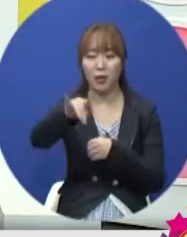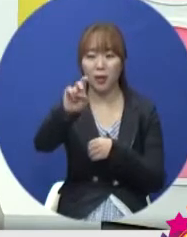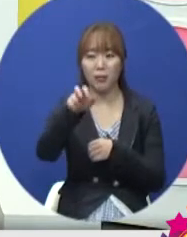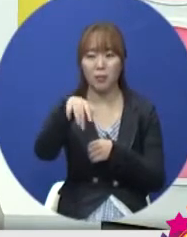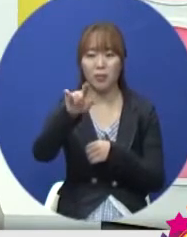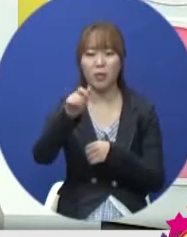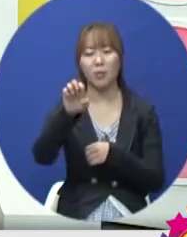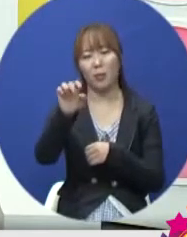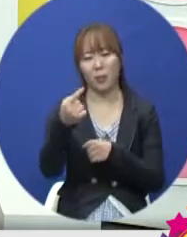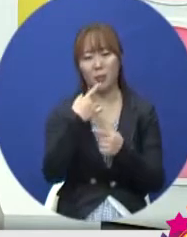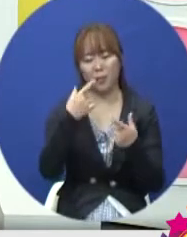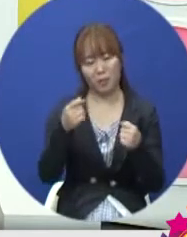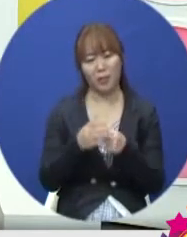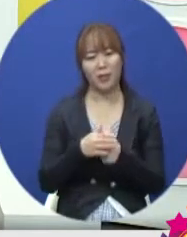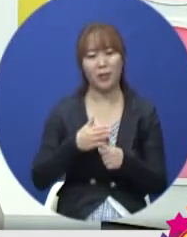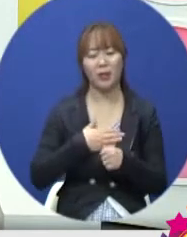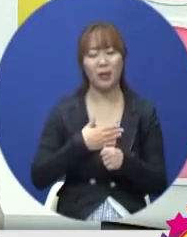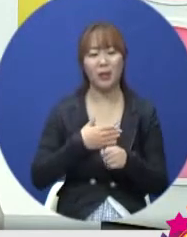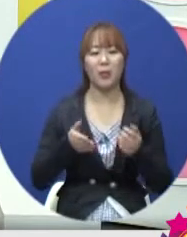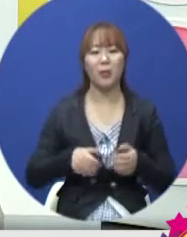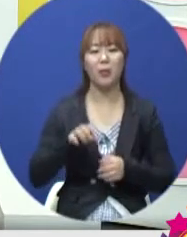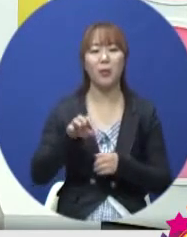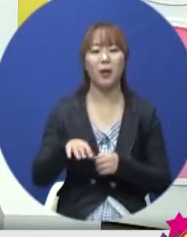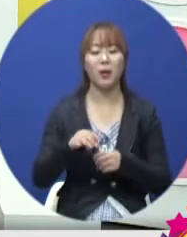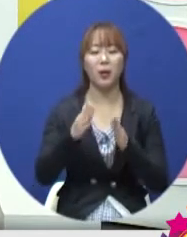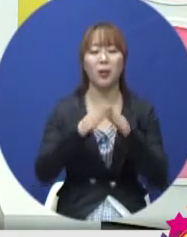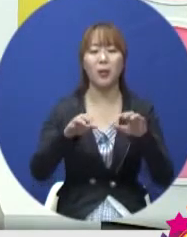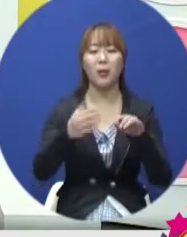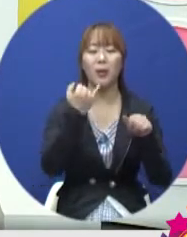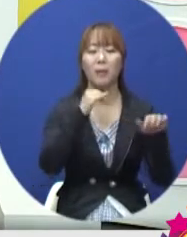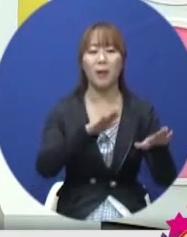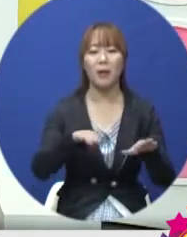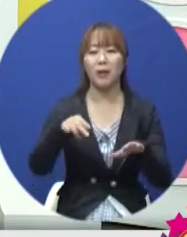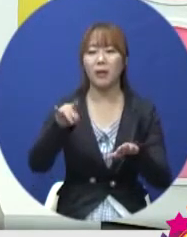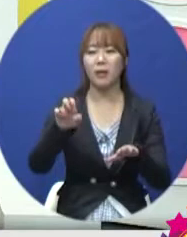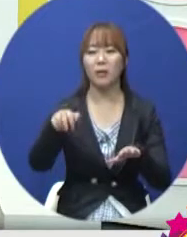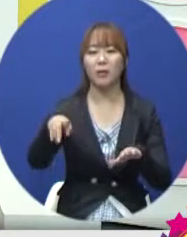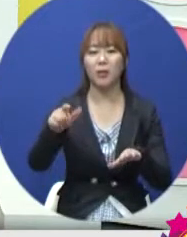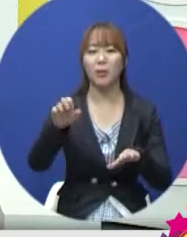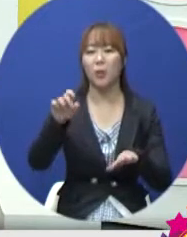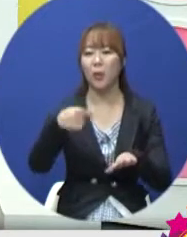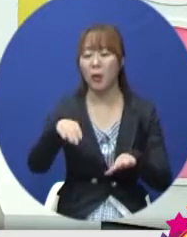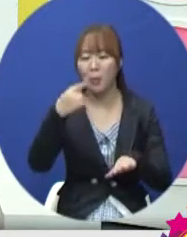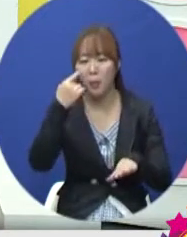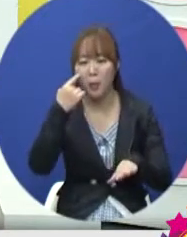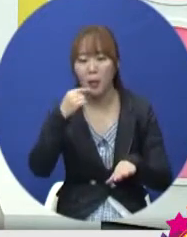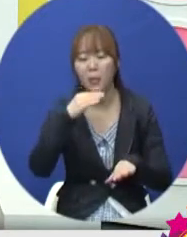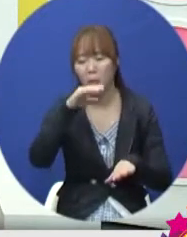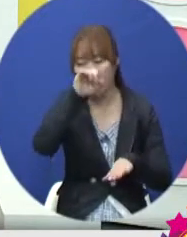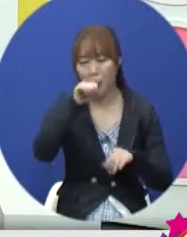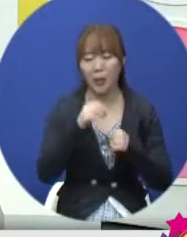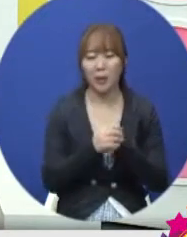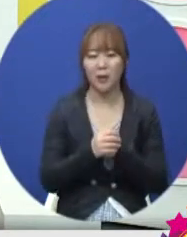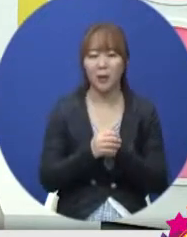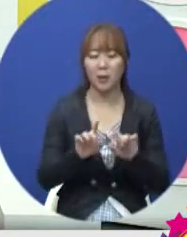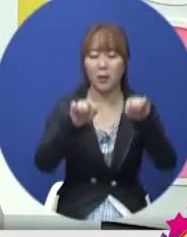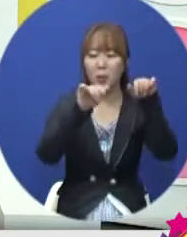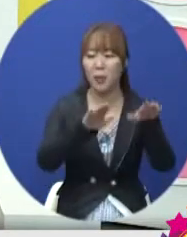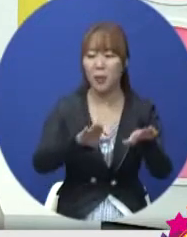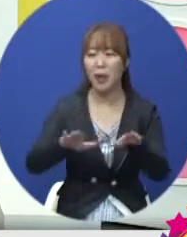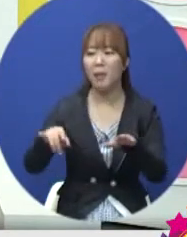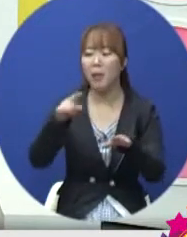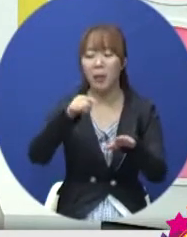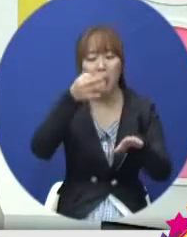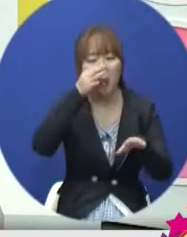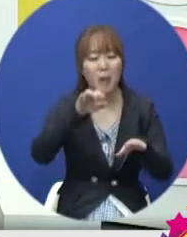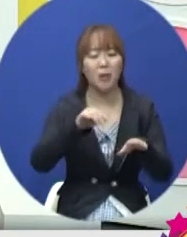네. 아 이거 나도 여 고향이 동해 바닷가인데 삼천포가니 너무 좋더라고. 삼천포에 가보셨네. 동해 바다에서 못 보던